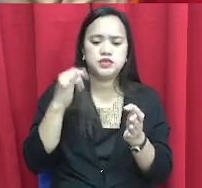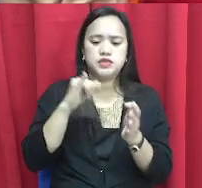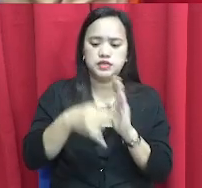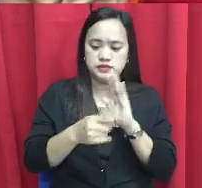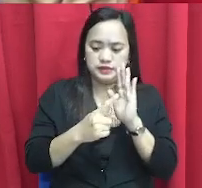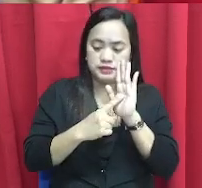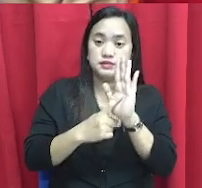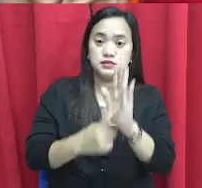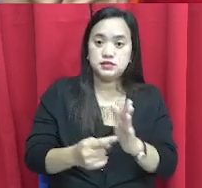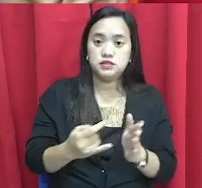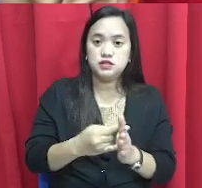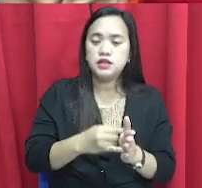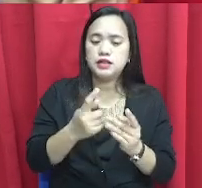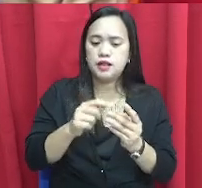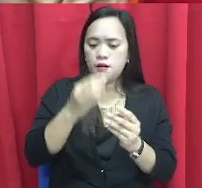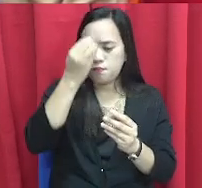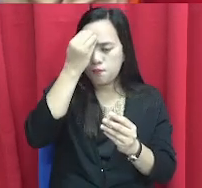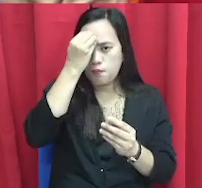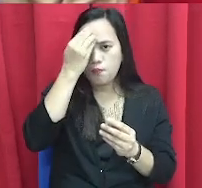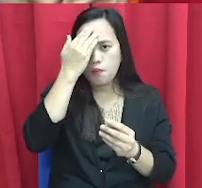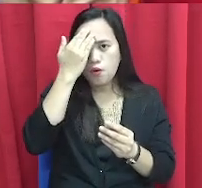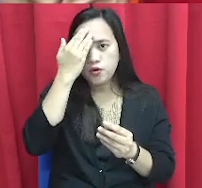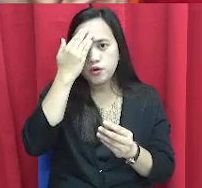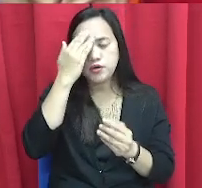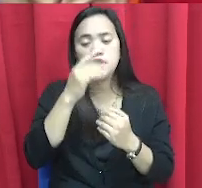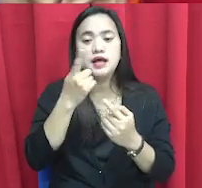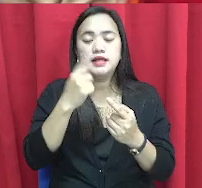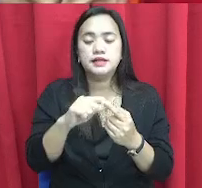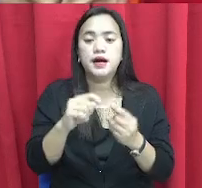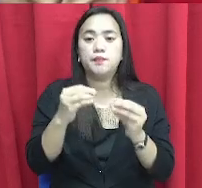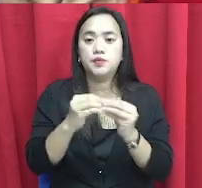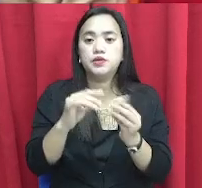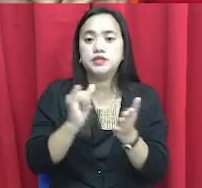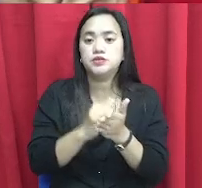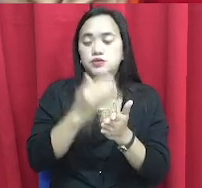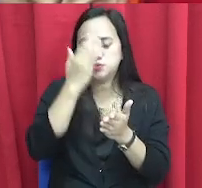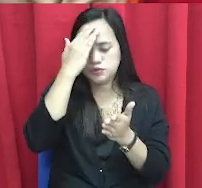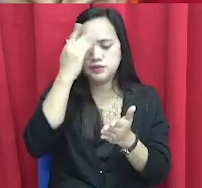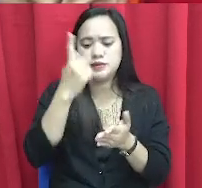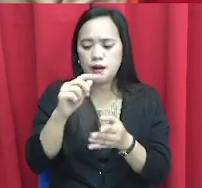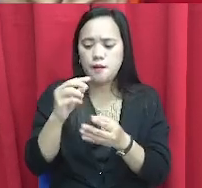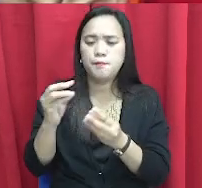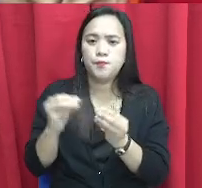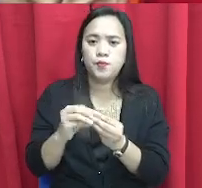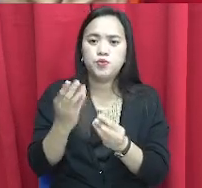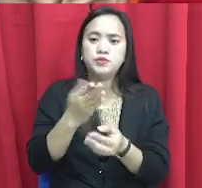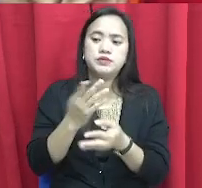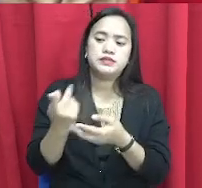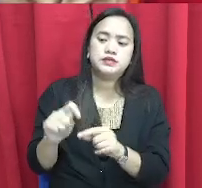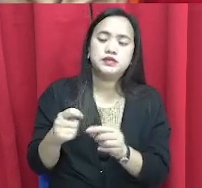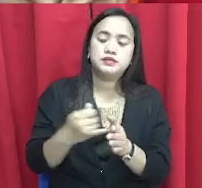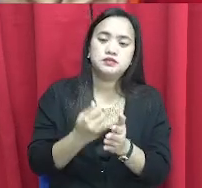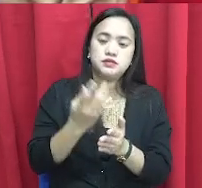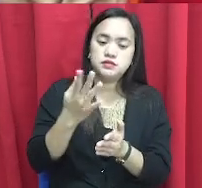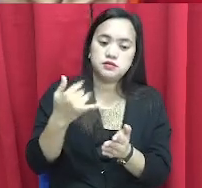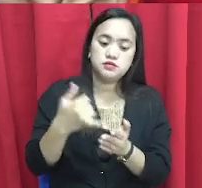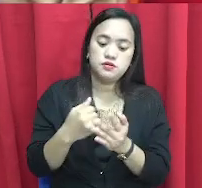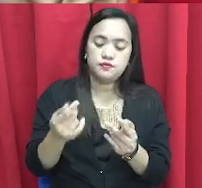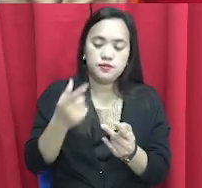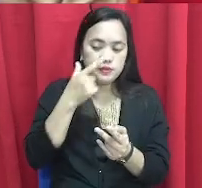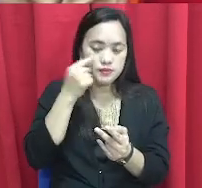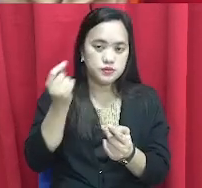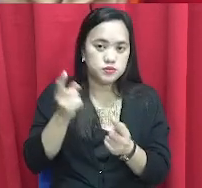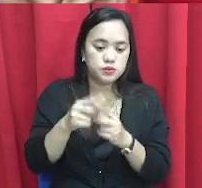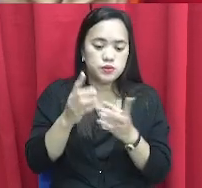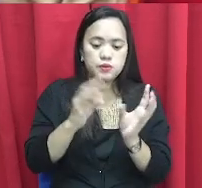more na nakikilala mo ang Diyos mga kapatid through his word the more na magtitiwala ka sa Diyos it is very impossible to put your trust